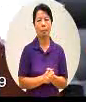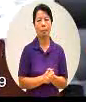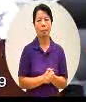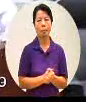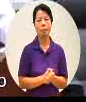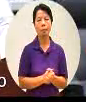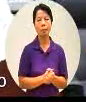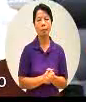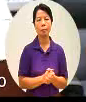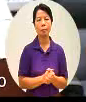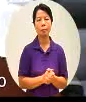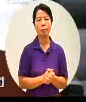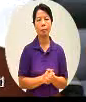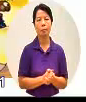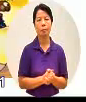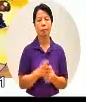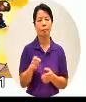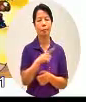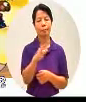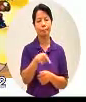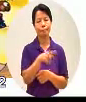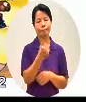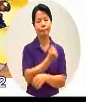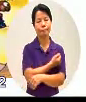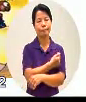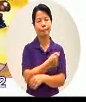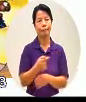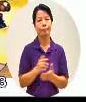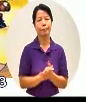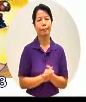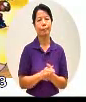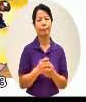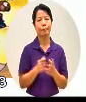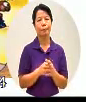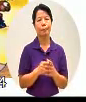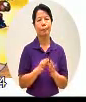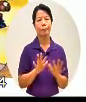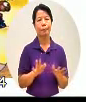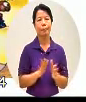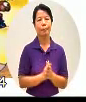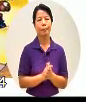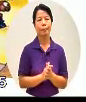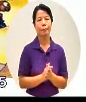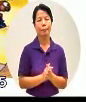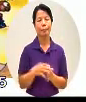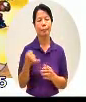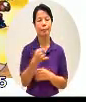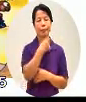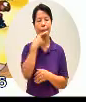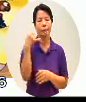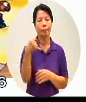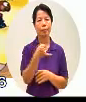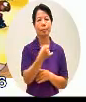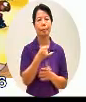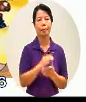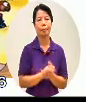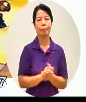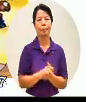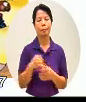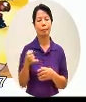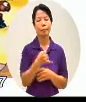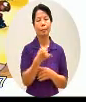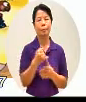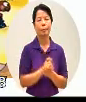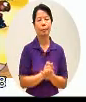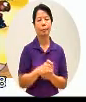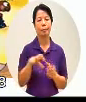因为用到近大概有那较甜嘛哈、哦，小故事。现在有一个蚂蚁啦，蚂蚁的故事哈、哦。这个蚂蚁，